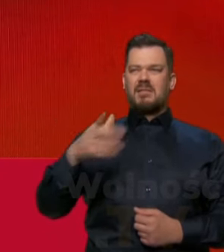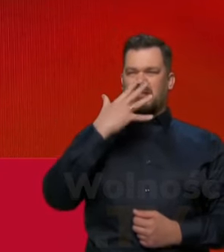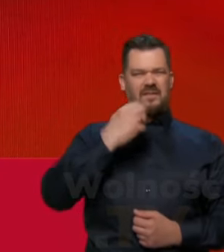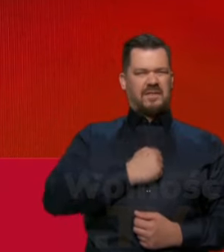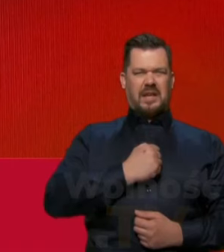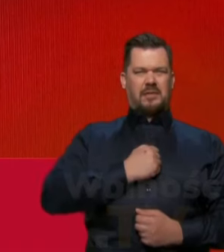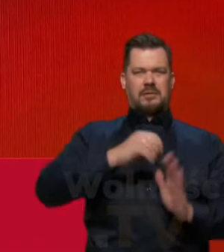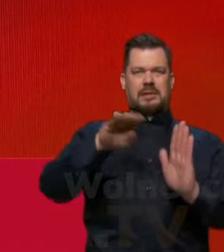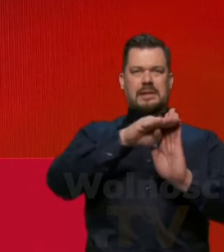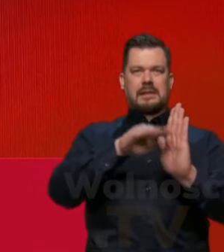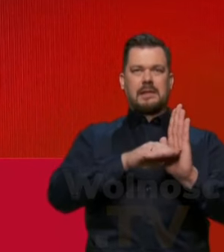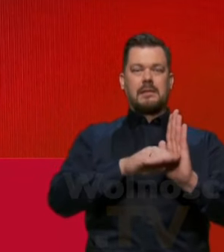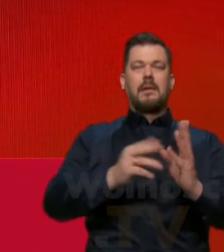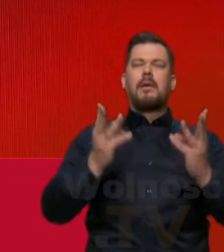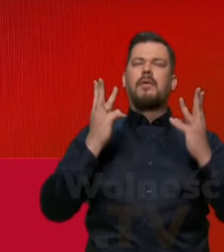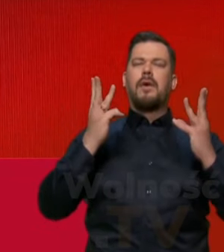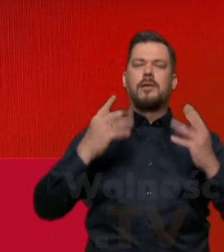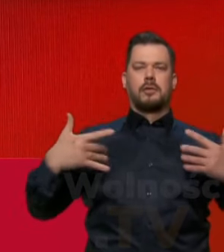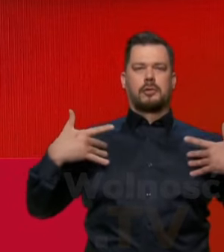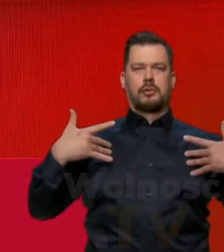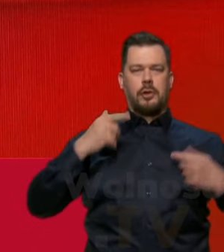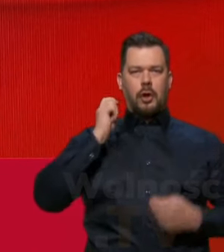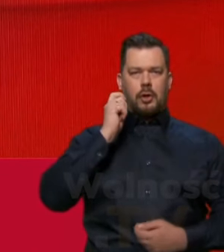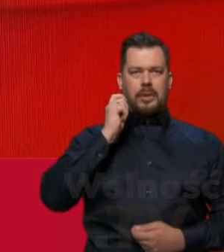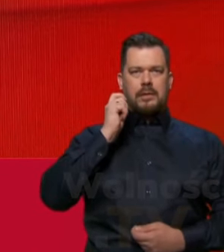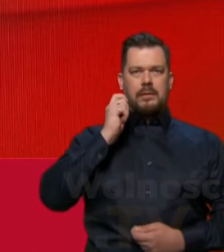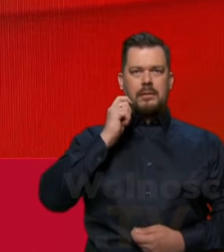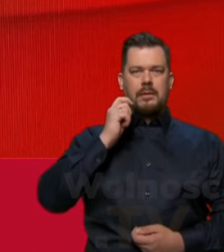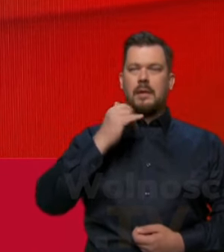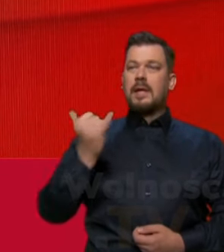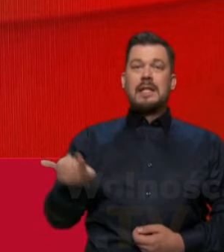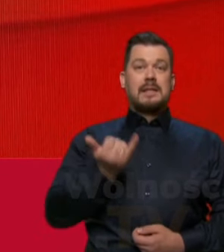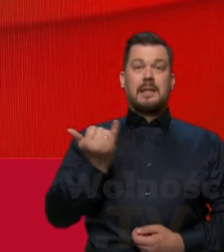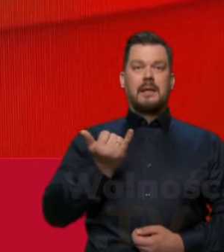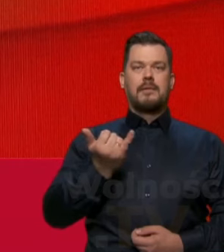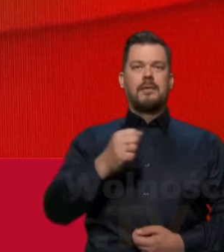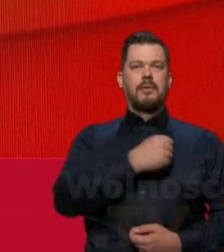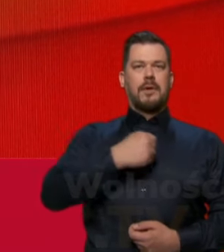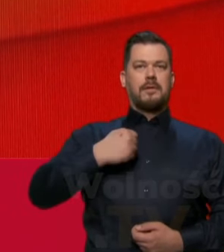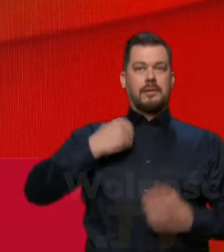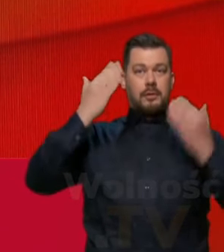a mianowicie najważniejsze jest życie kobiety. I zawsze na dyżurze w szpitalu